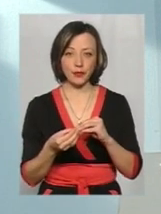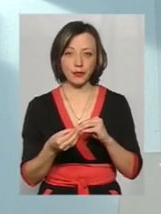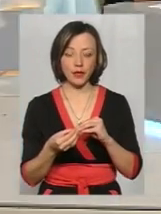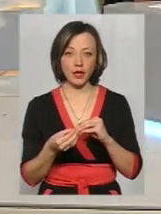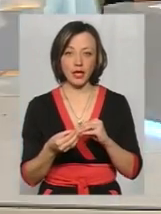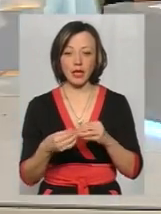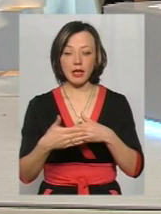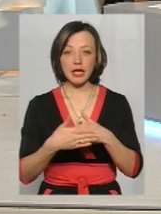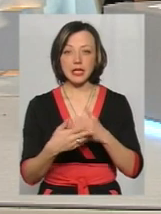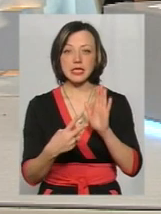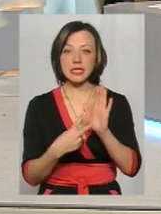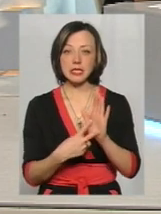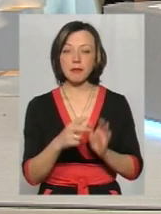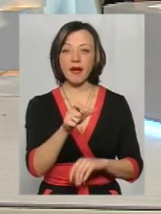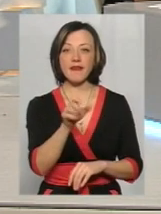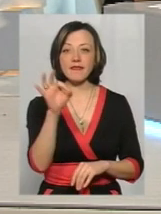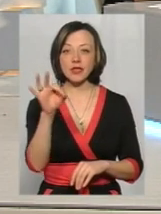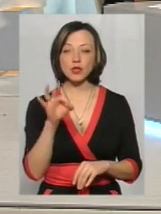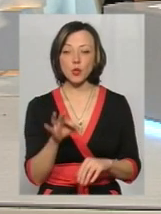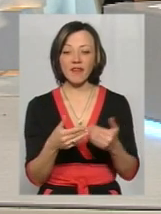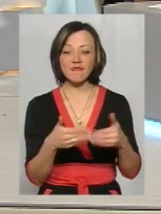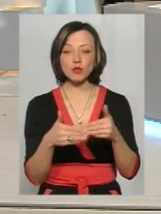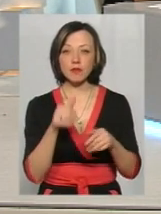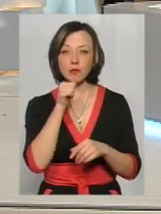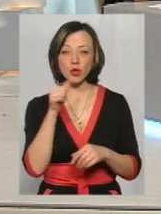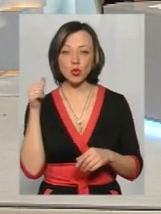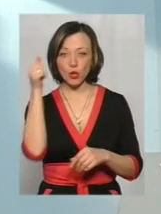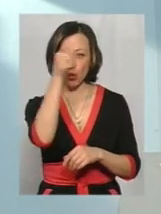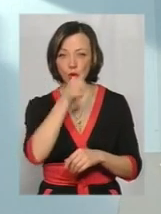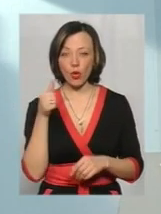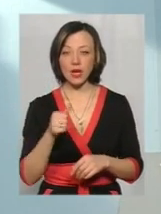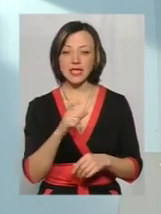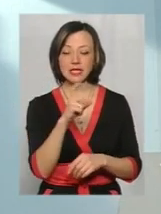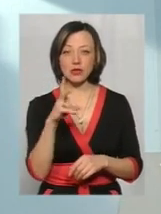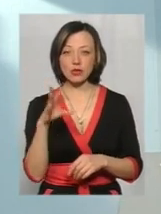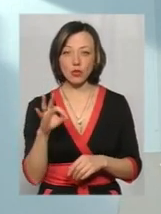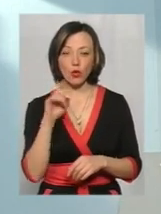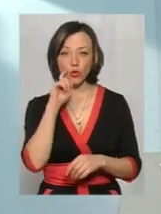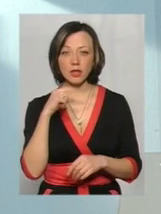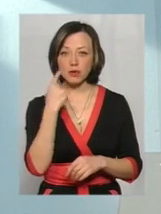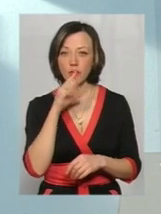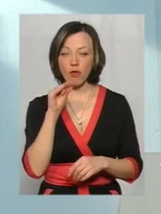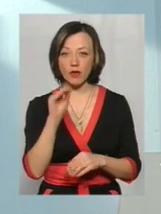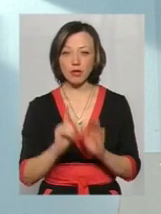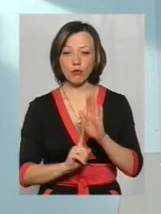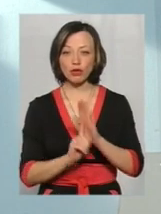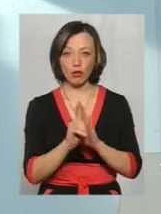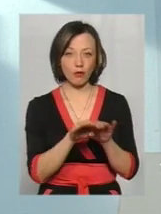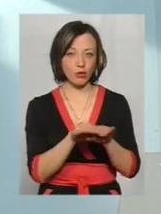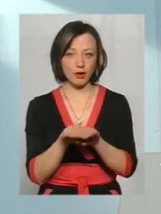майже 7% випускників минулого року склали державну підсумкову атестацію з української мови на початковому